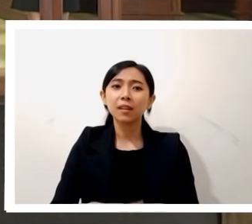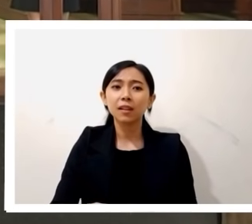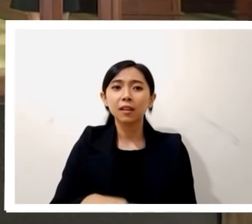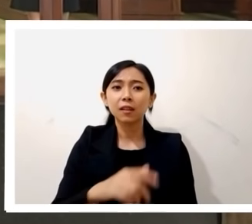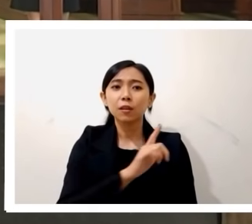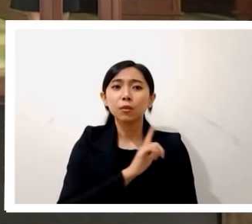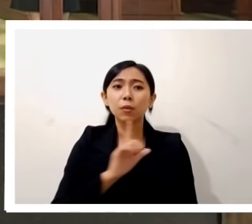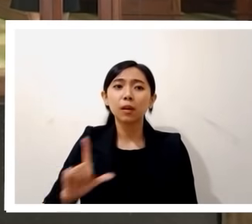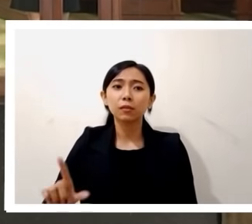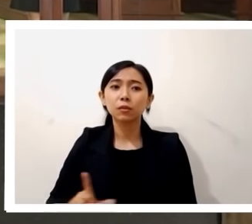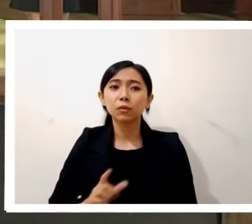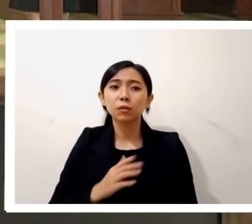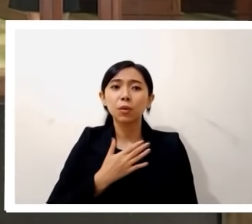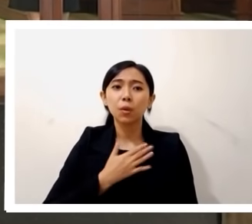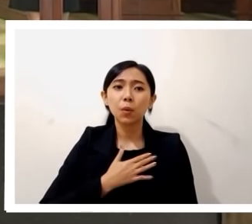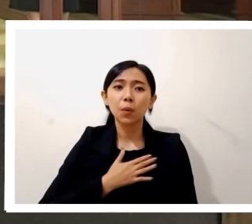kasih Tuhanku,